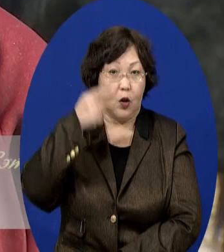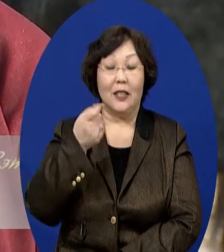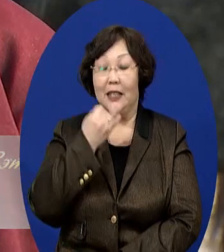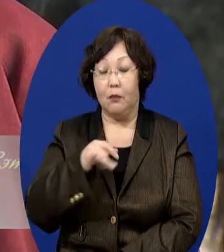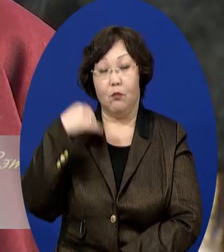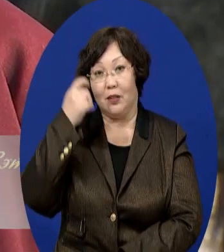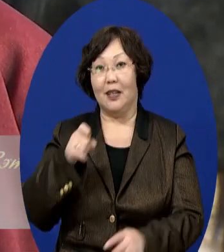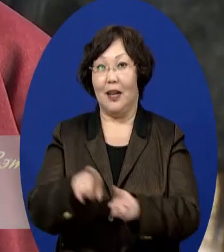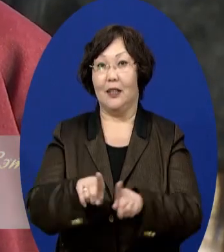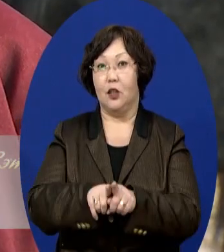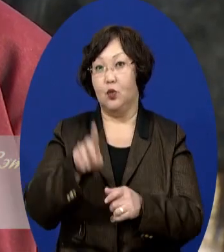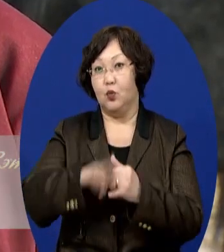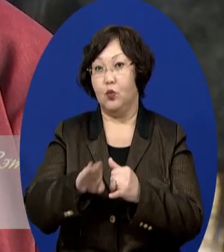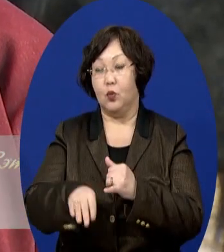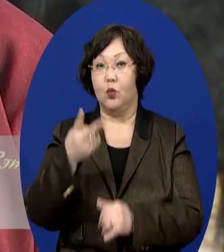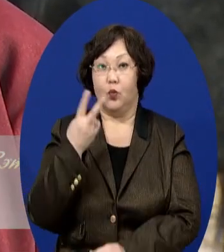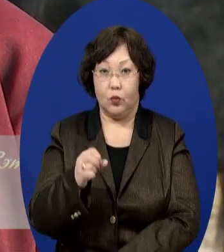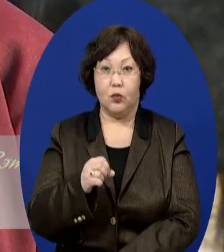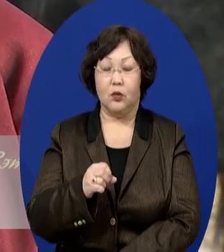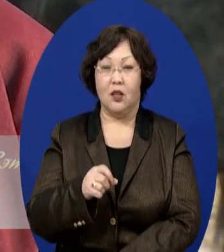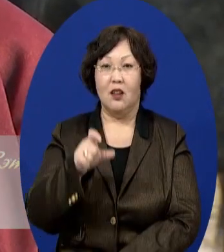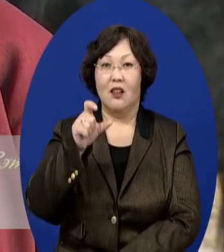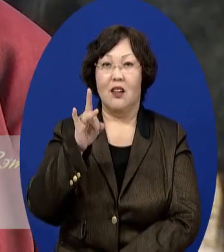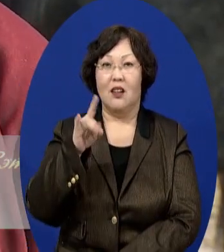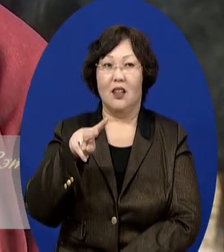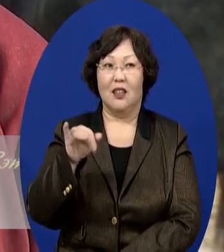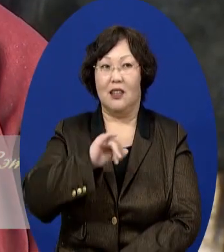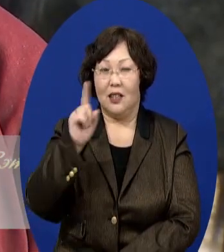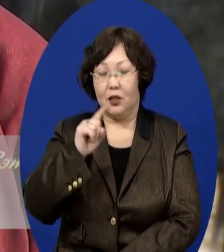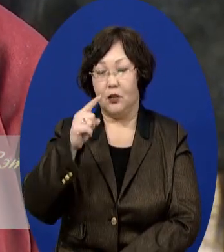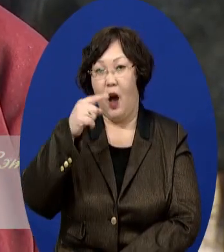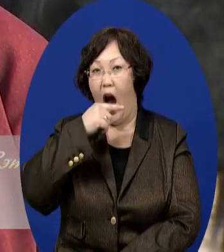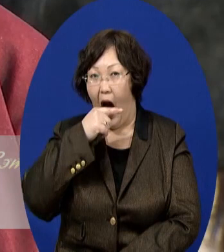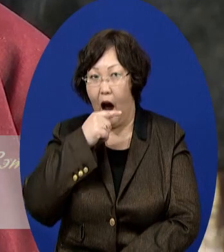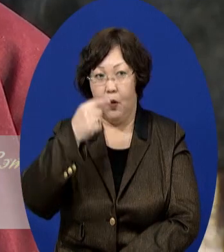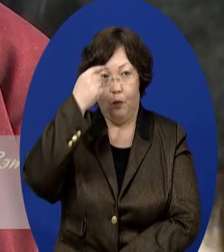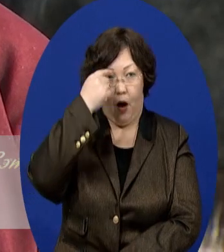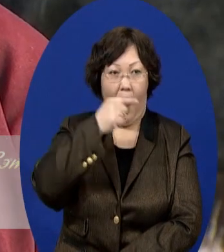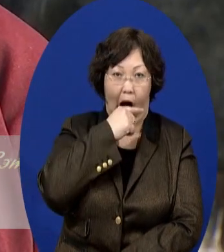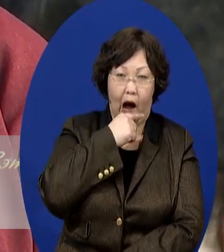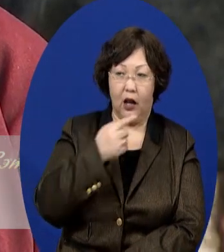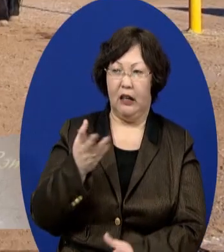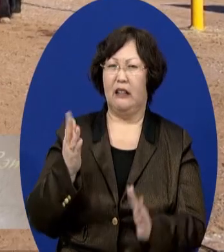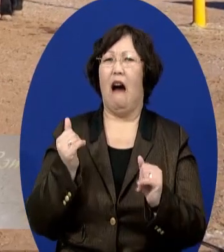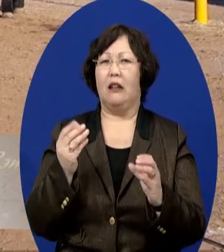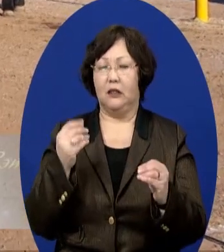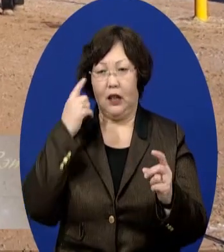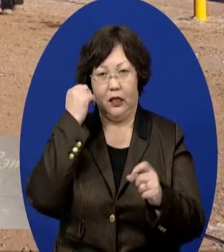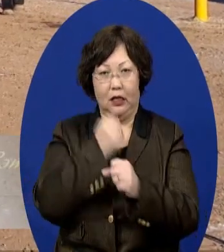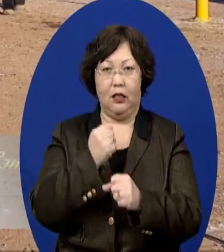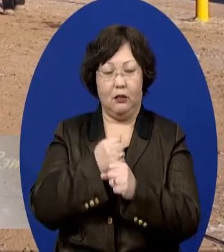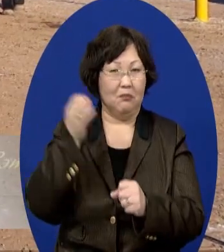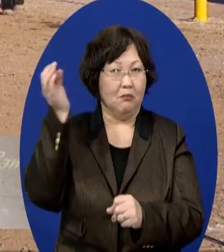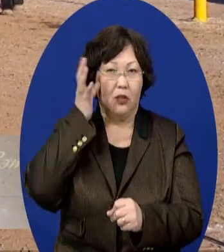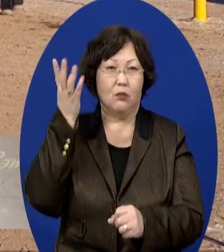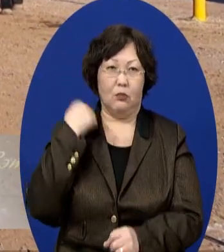байна. Тэгэхгүй л одоо сүүлийн үед чинь бас нэг ирлиз Монгол гэдэг асуудал гараал тийм ээ. Яахаа мэдхгүй болчихвол бид нар ч одоо хэцүү шттэ. Тэгээд